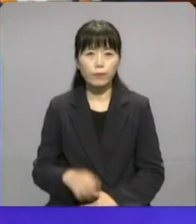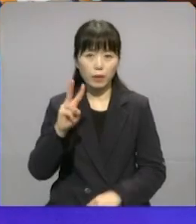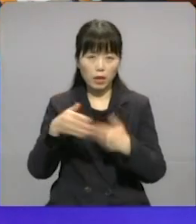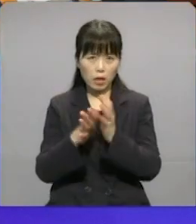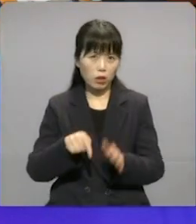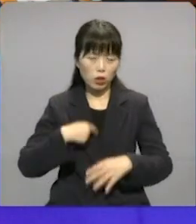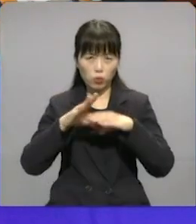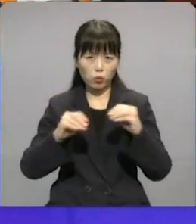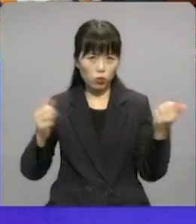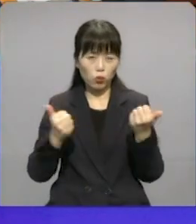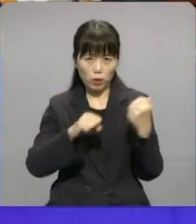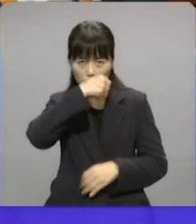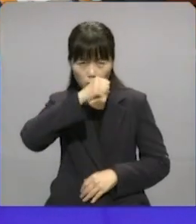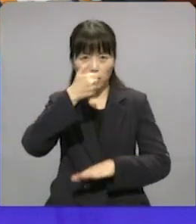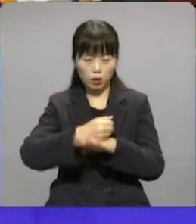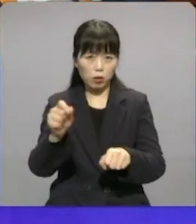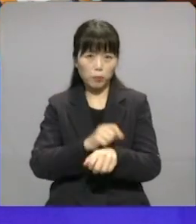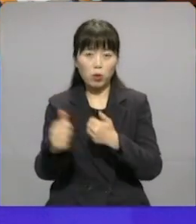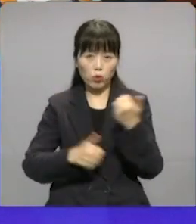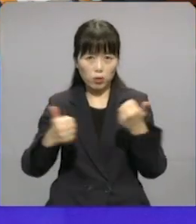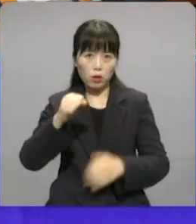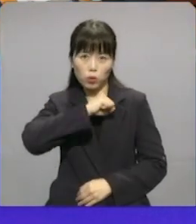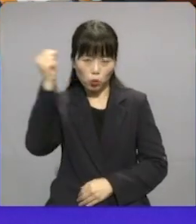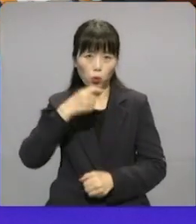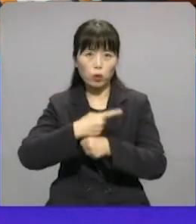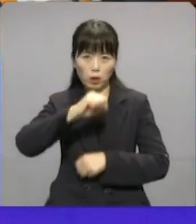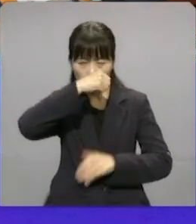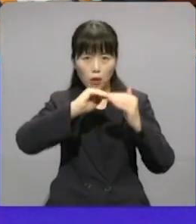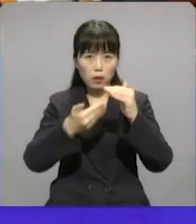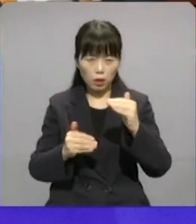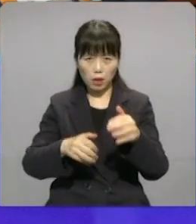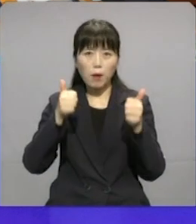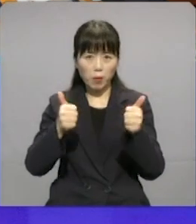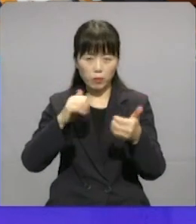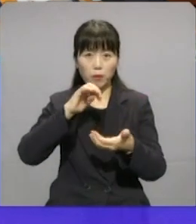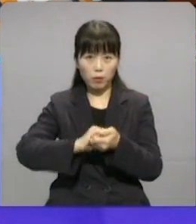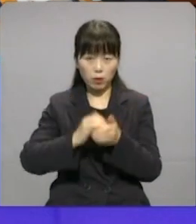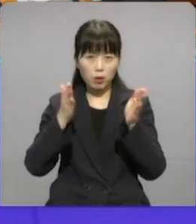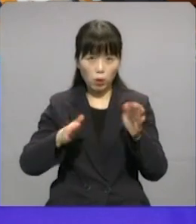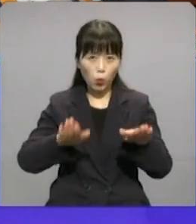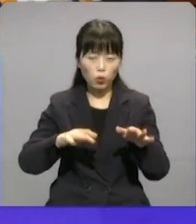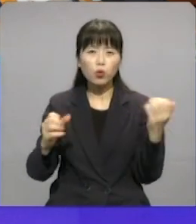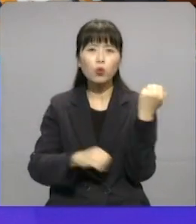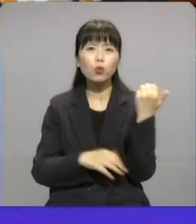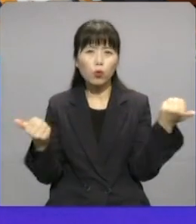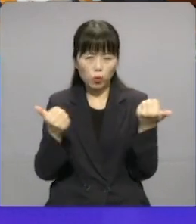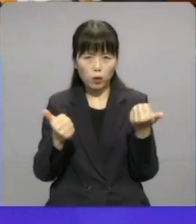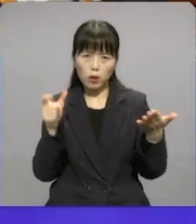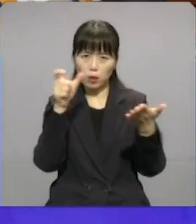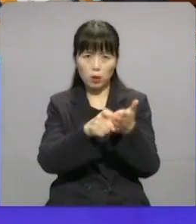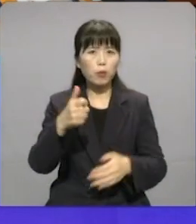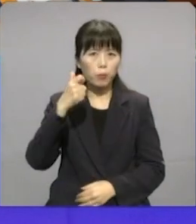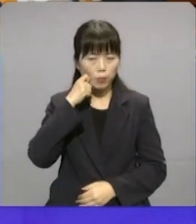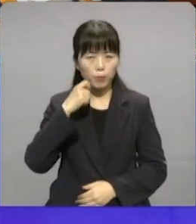야당의 단독 처리로 국회 예산결산특별위원회를 통과한 내년 예산안이 법정 처리 시한인 오늘 국회 본회의에